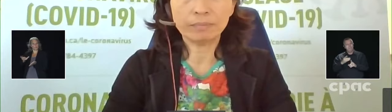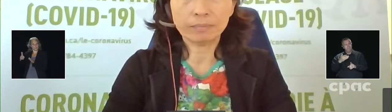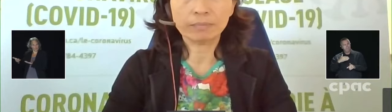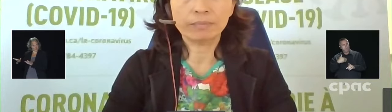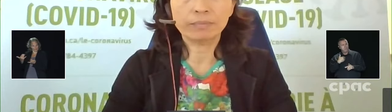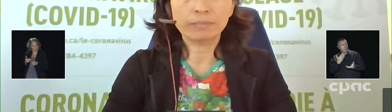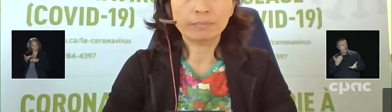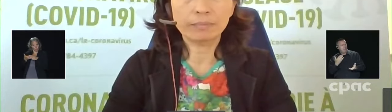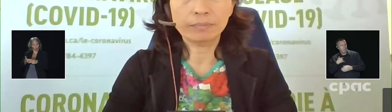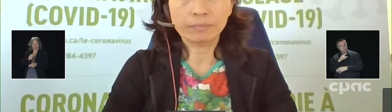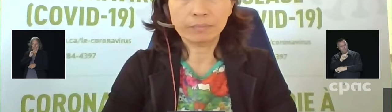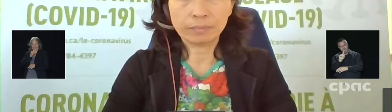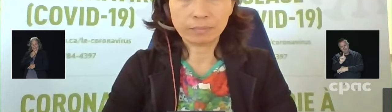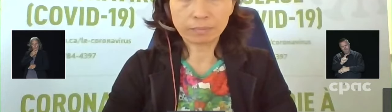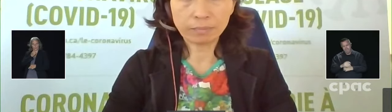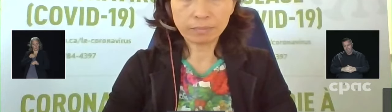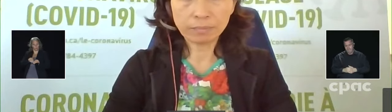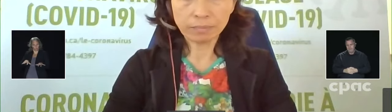graphique.